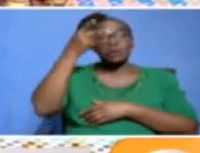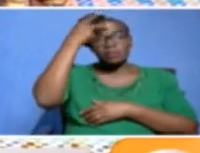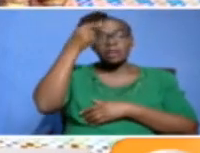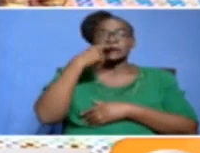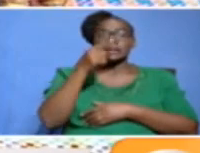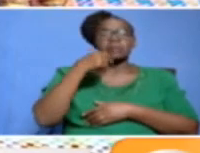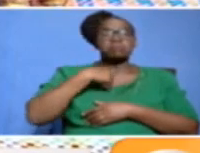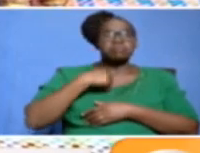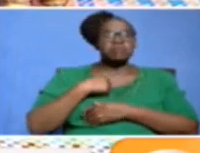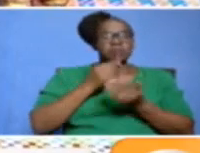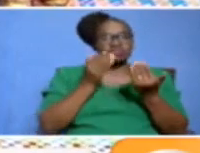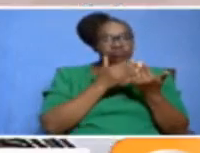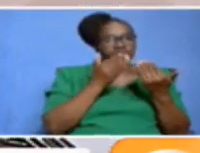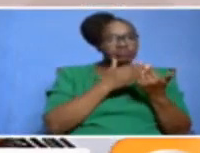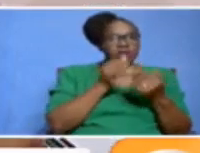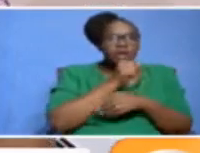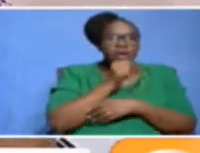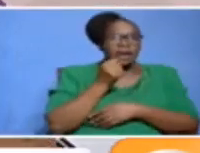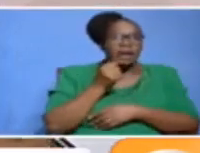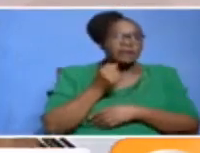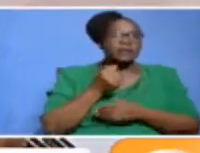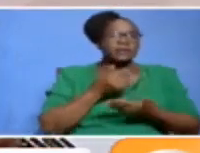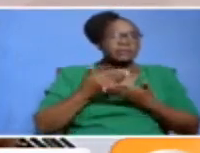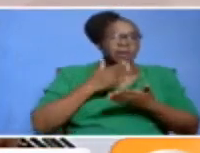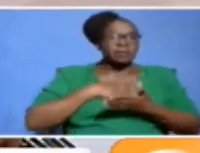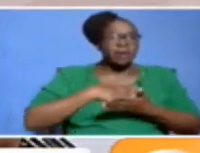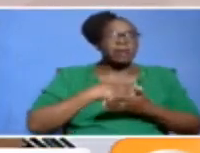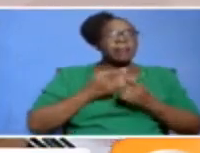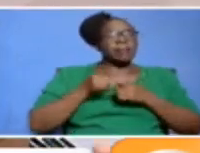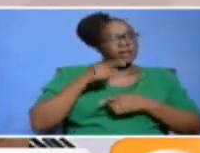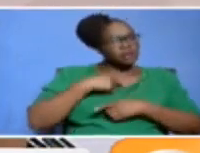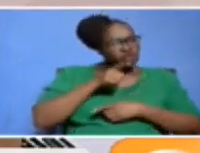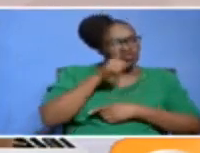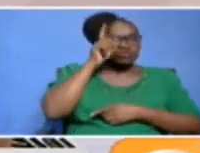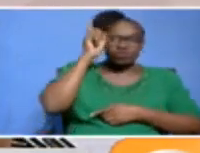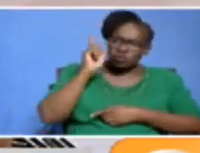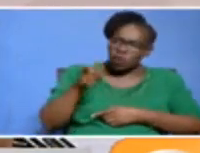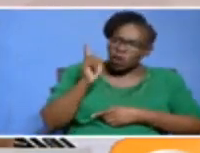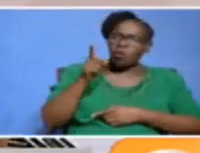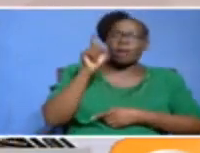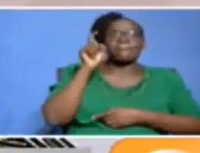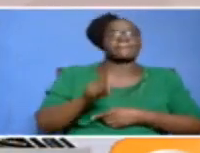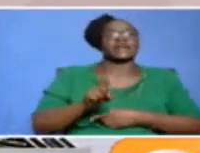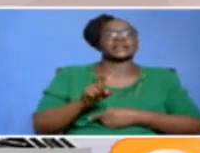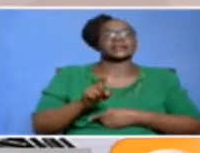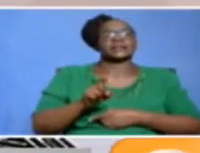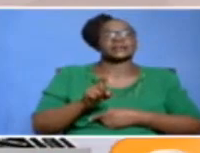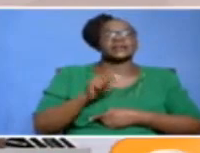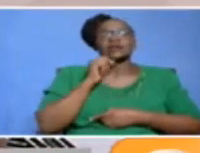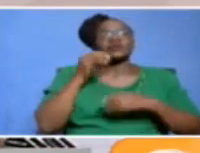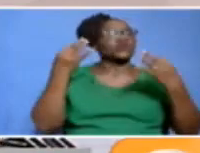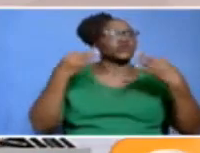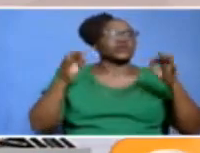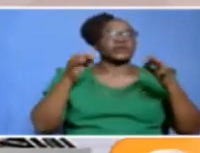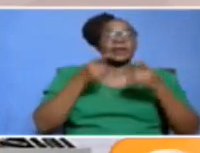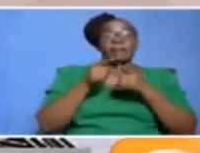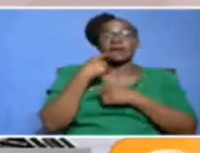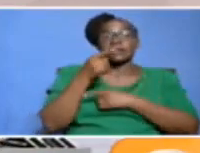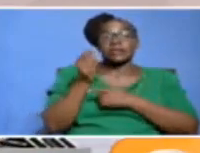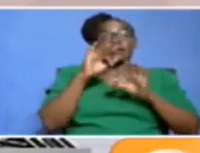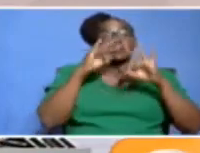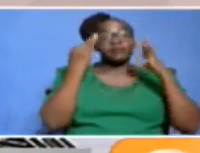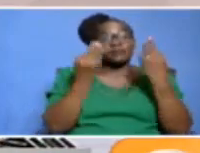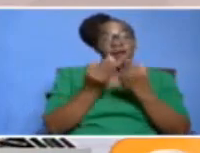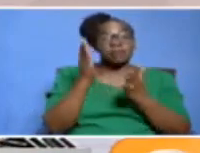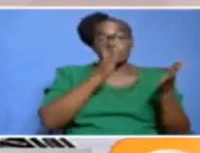mimi nitashikilia, na unashikilia na kuonya. Unashikilia na kuonya. Lakini nataka kukuambia mpango wa